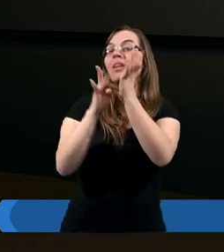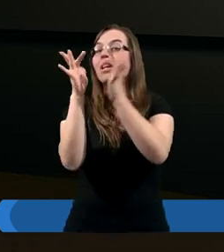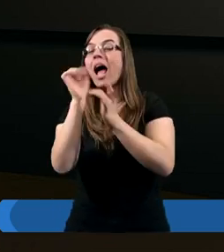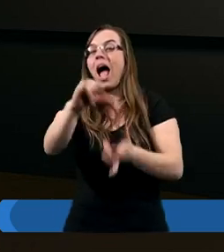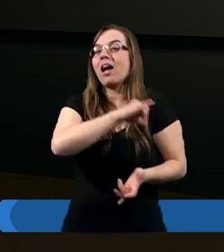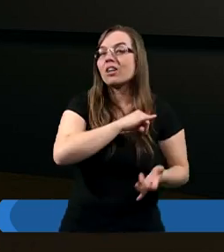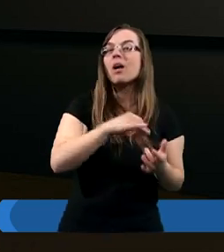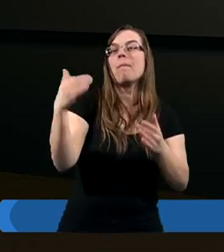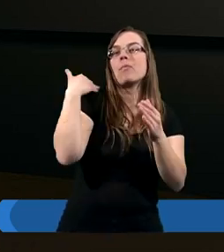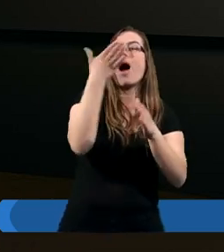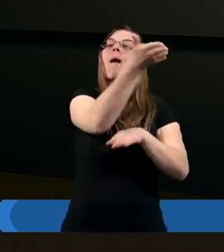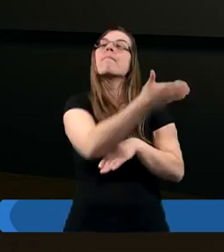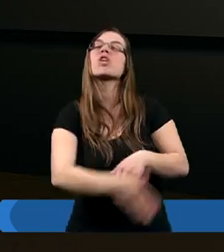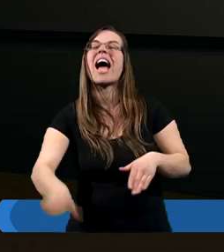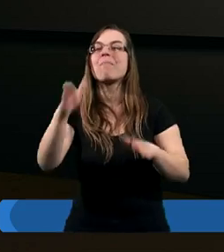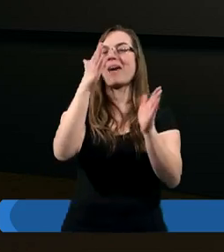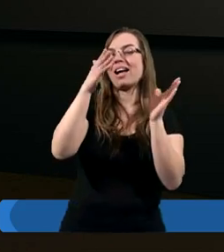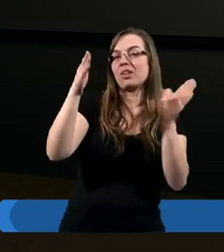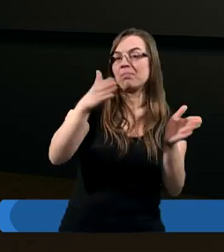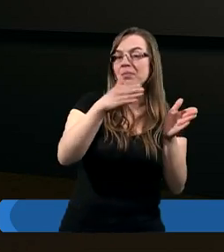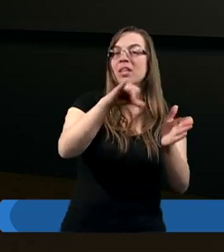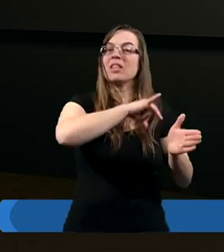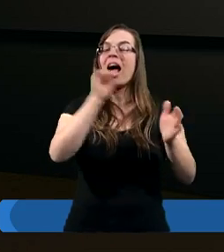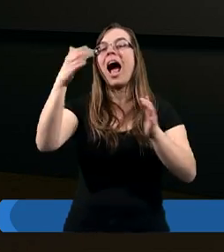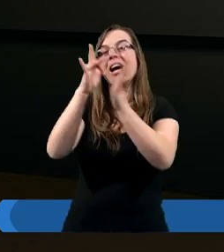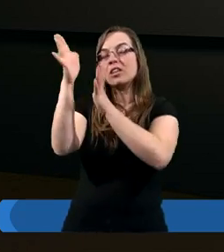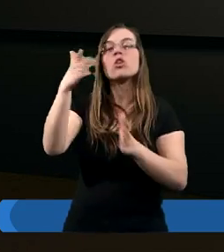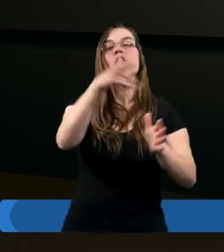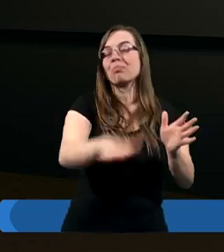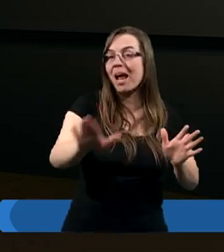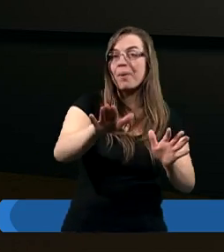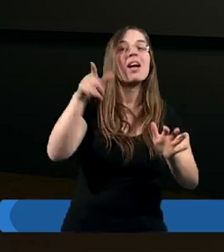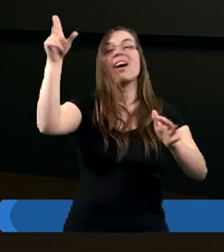grzechem była przepaść. On nie akceptował